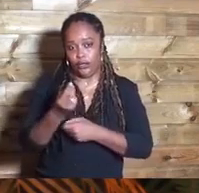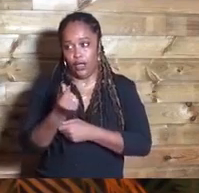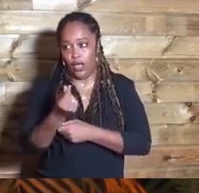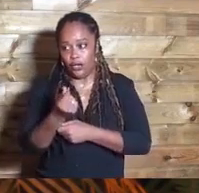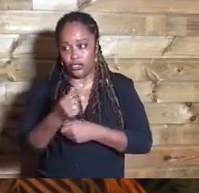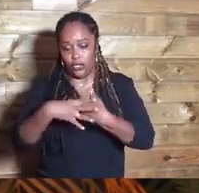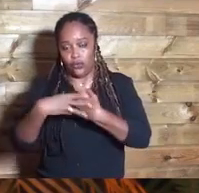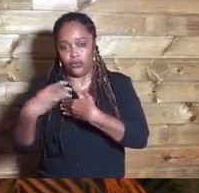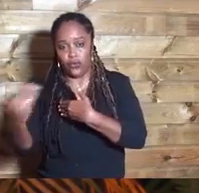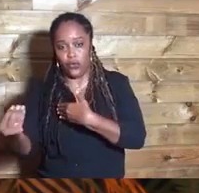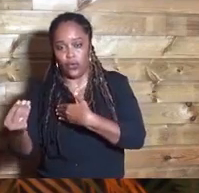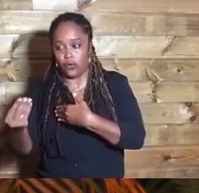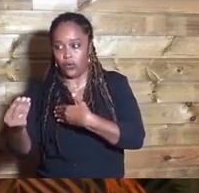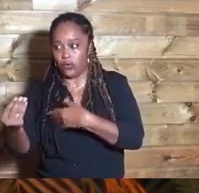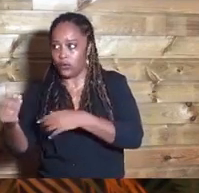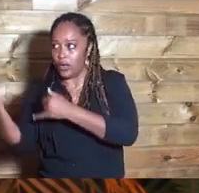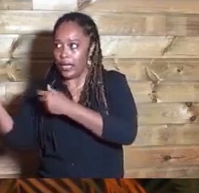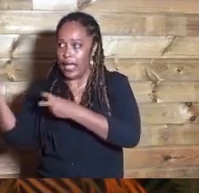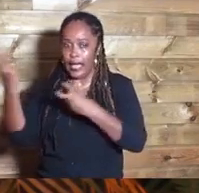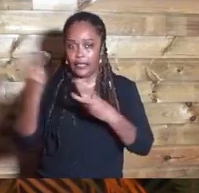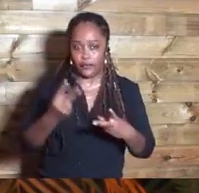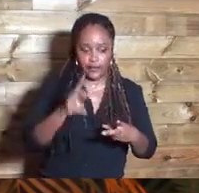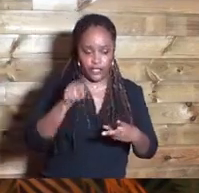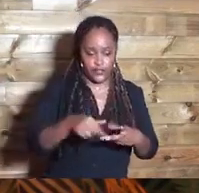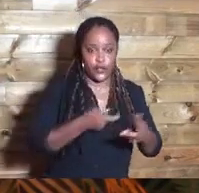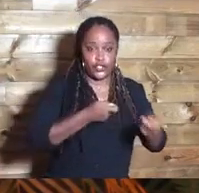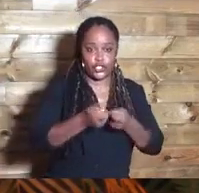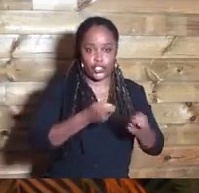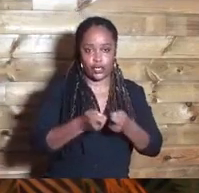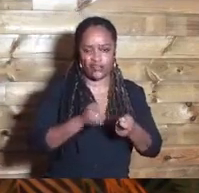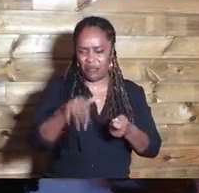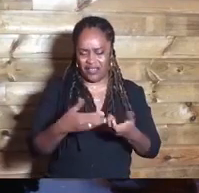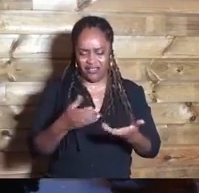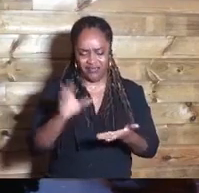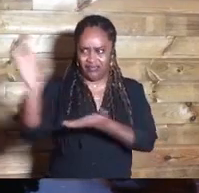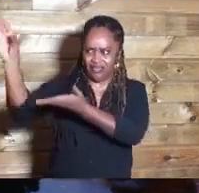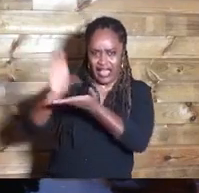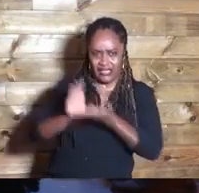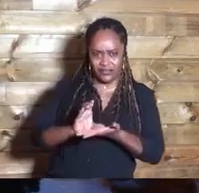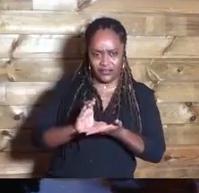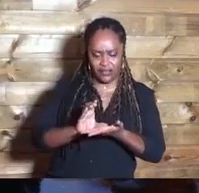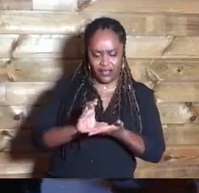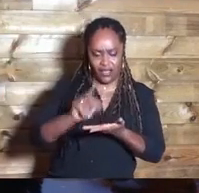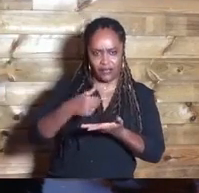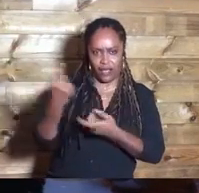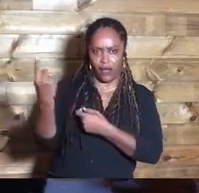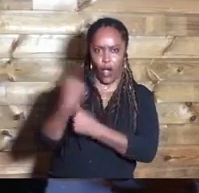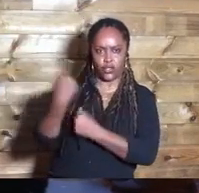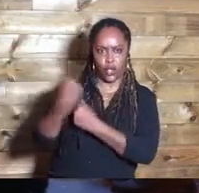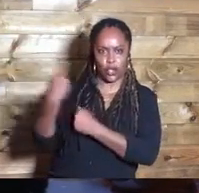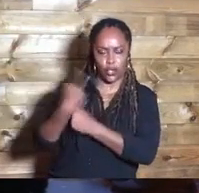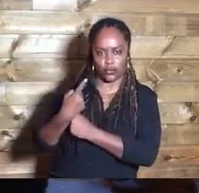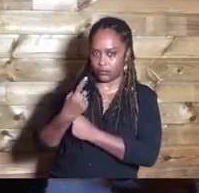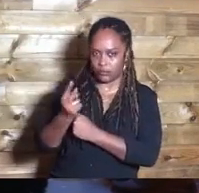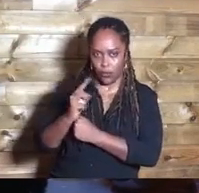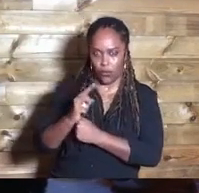dehors et qui arrive en pays en nous. Pour que l'argent-là, ça, serve nous. Et non pas pour que l'argent-là, ça, dicte nous, ça nous doit faire. D'abord, faut